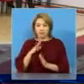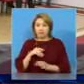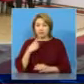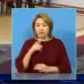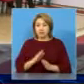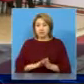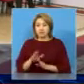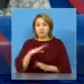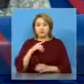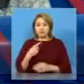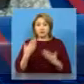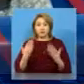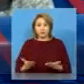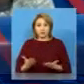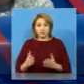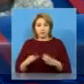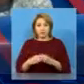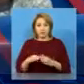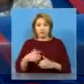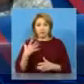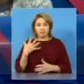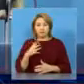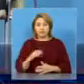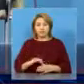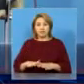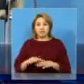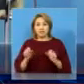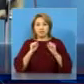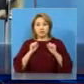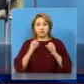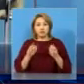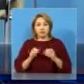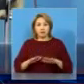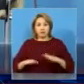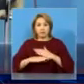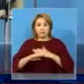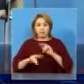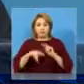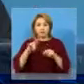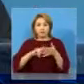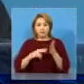асатын жеткізді. Биыл осы аймаққа қарасты 5 елді мекенде спорт және балалар алаңдарын